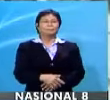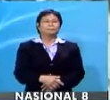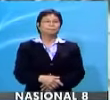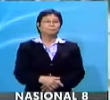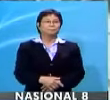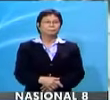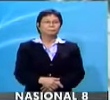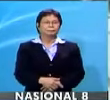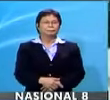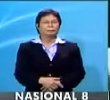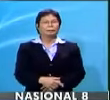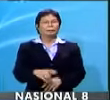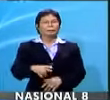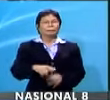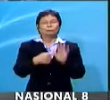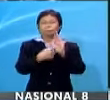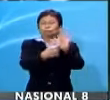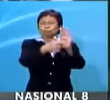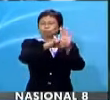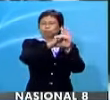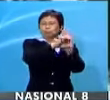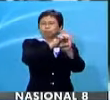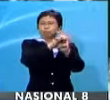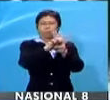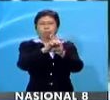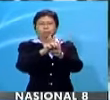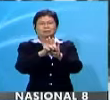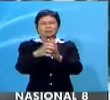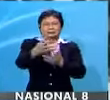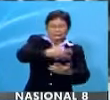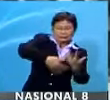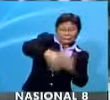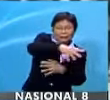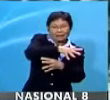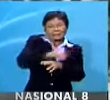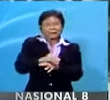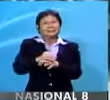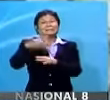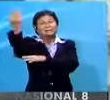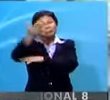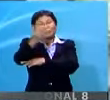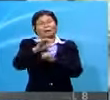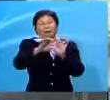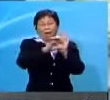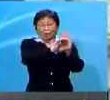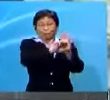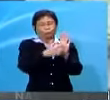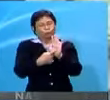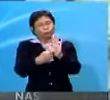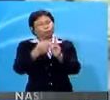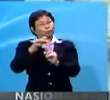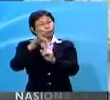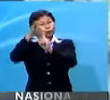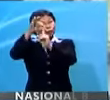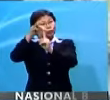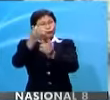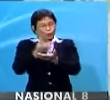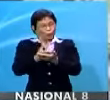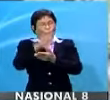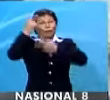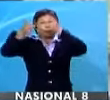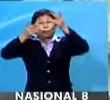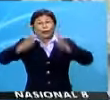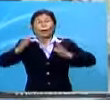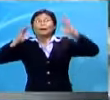kita selain menonjolkan pameran interaktif dan seminar po itu juga dapat menonjolkan keunikan ekonomi dan pelancongan Malaysia